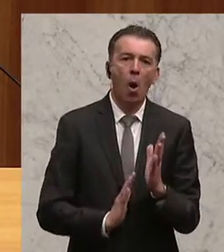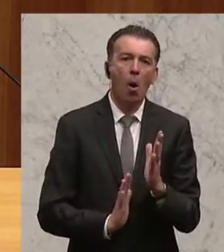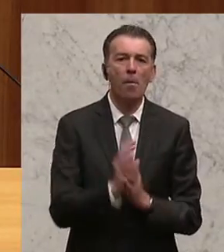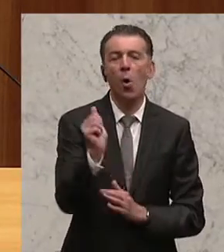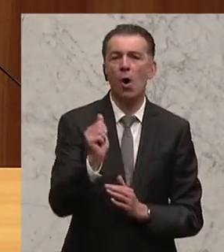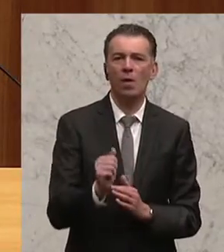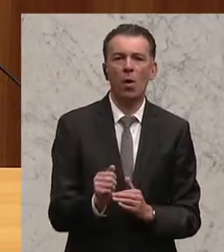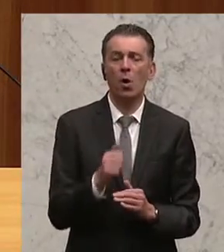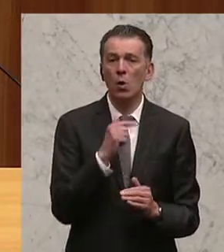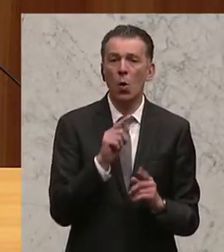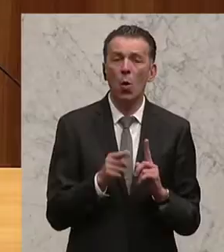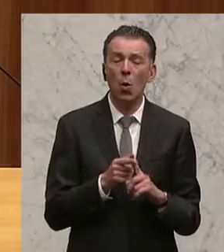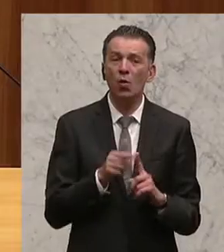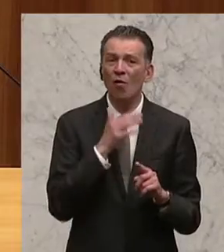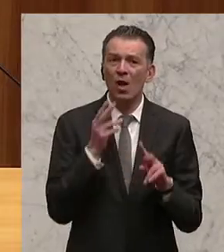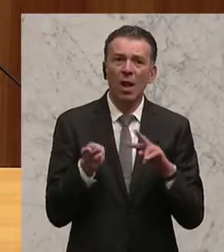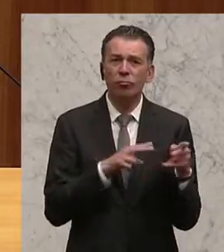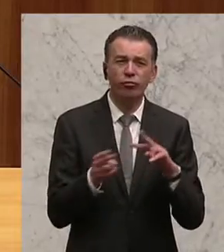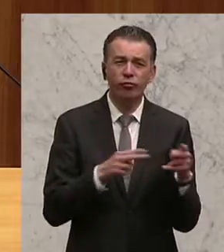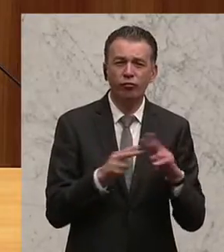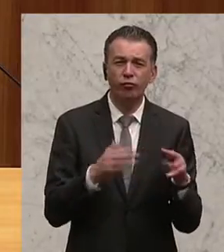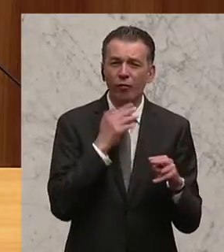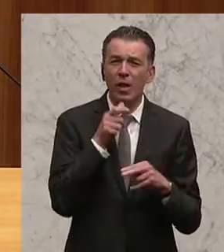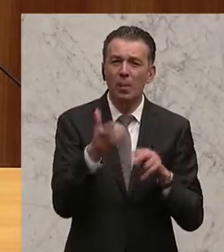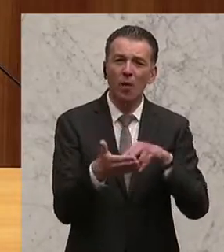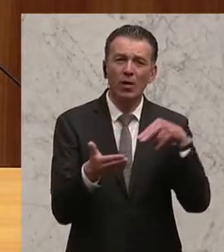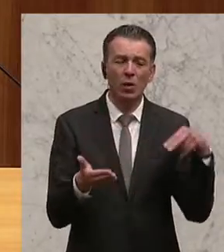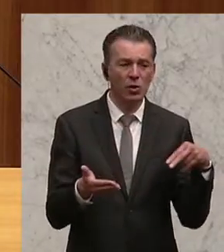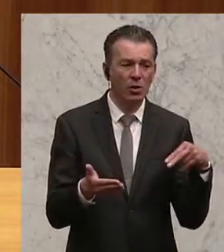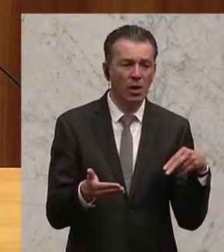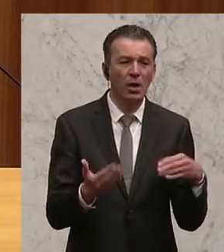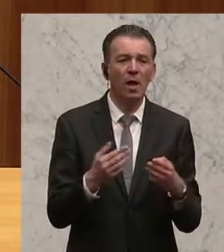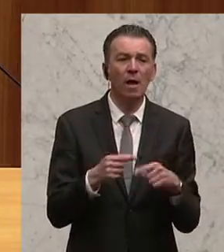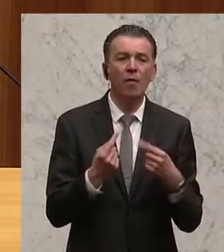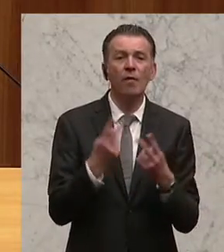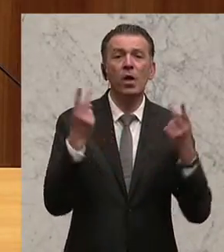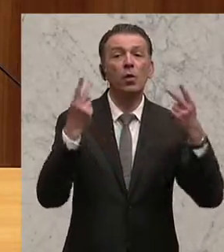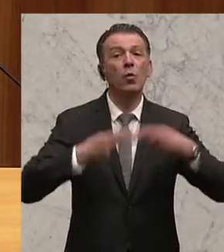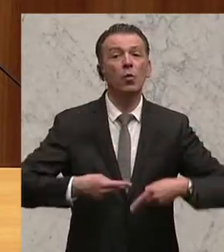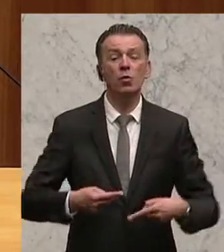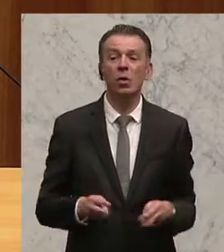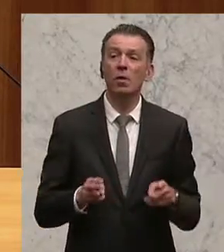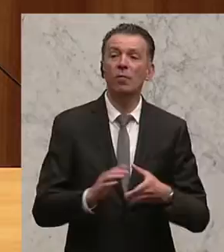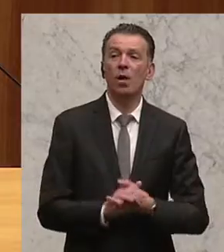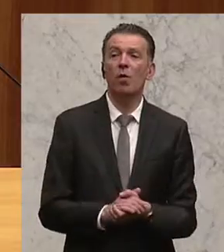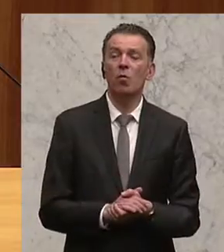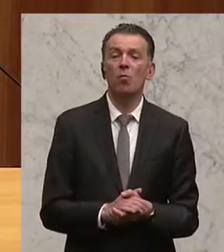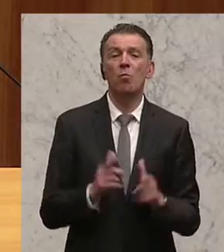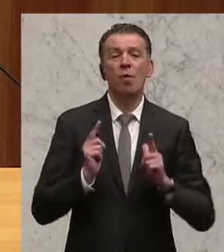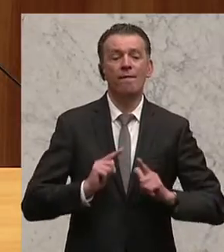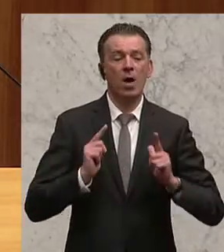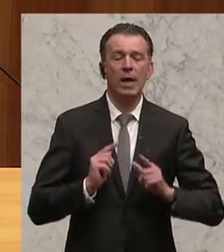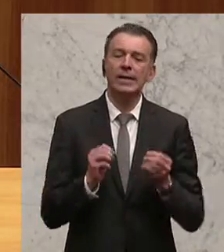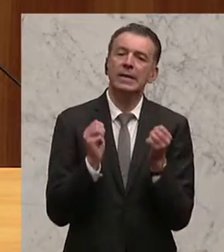und hohe Fluktuation auch ein Thema ist. Ja, wir stimmen deswegen zu, weil wir damit rechnen